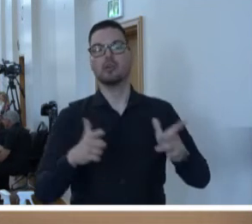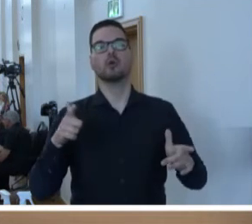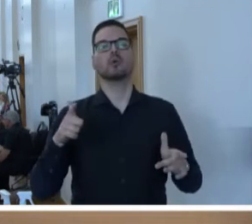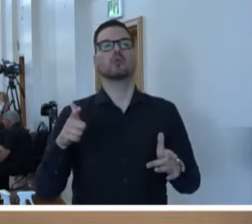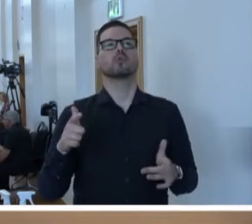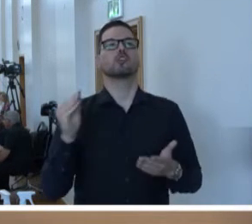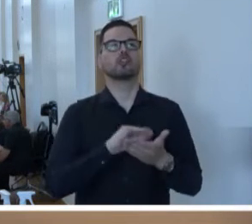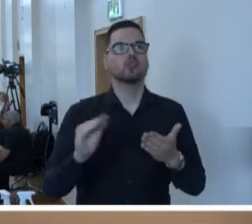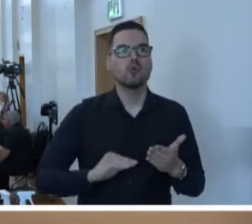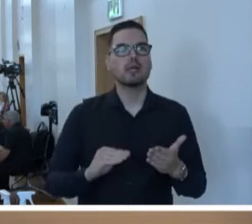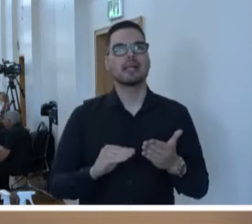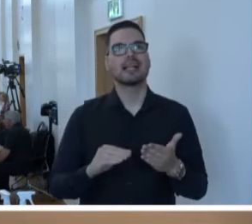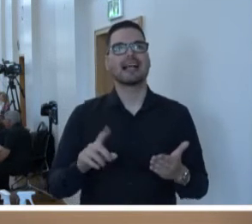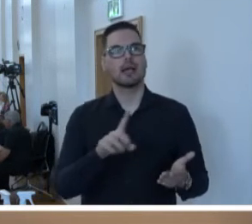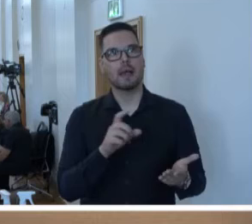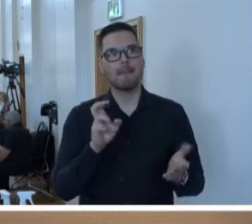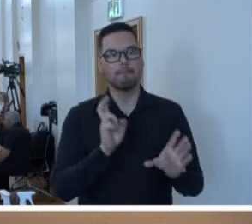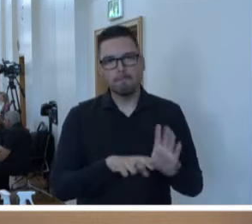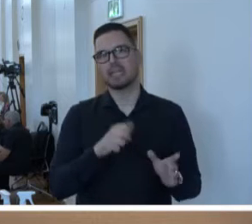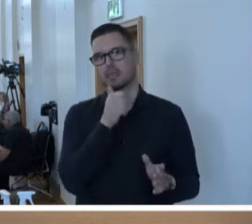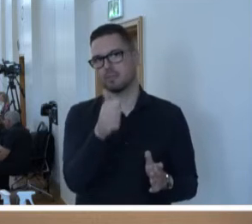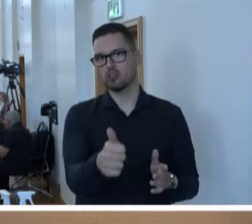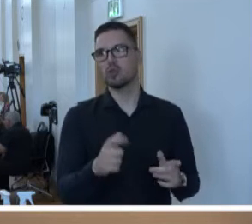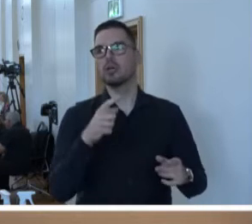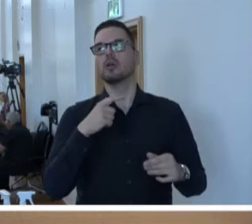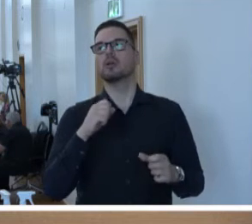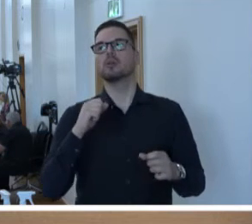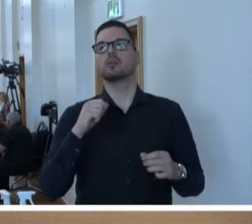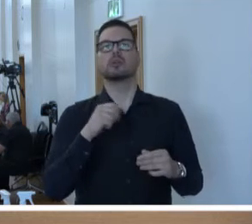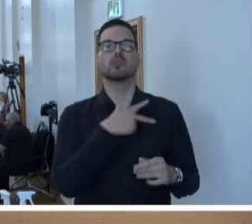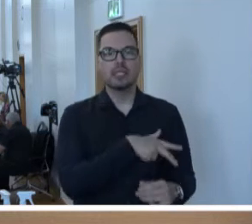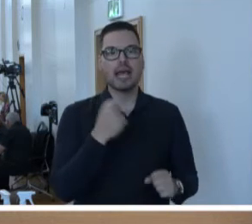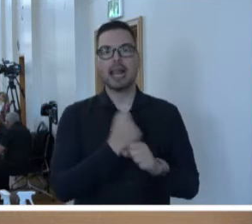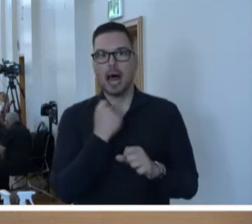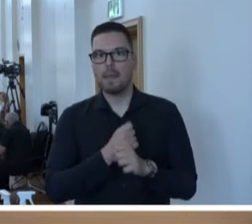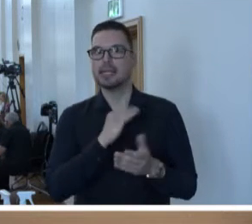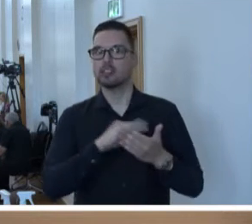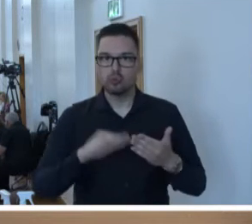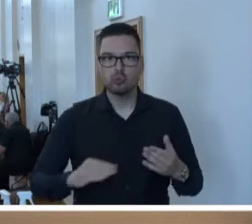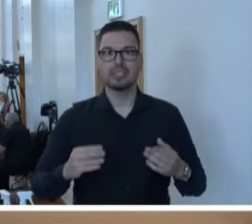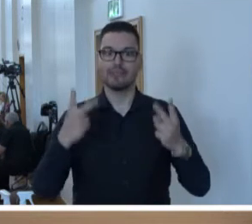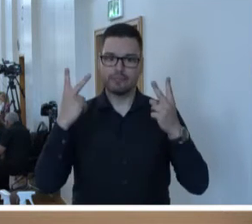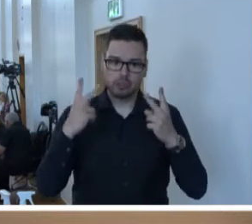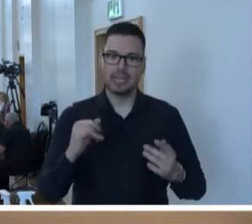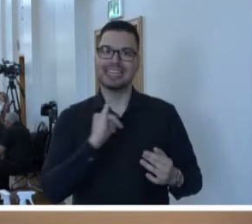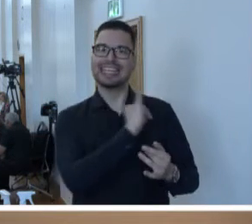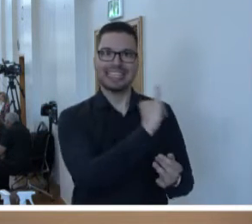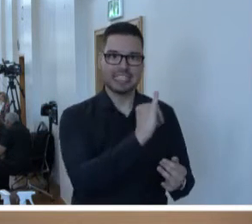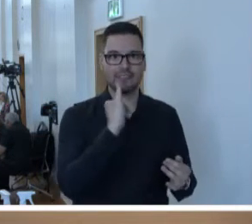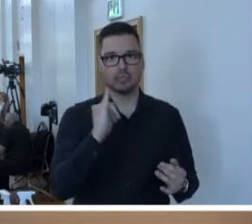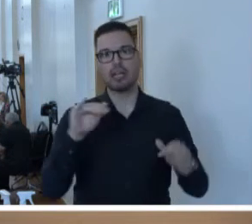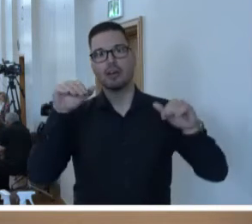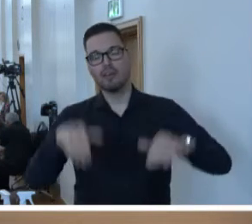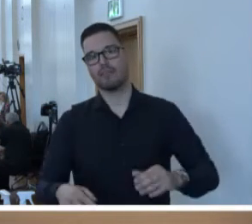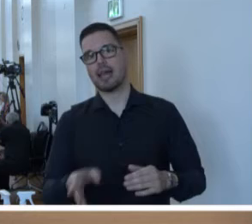jetzt doch nur das nochmal klar, dass Schulsozialarbeiter uns wichtig sind, wenn es darum geht, um einen individuellen Fall zu reden in